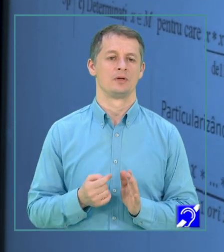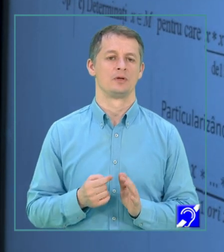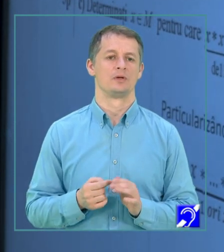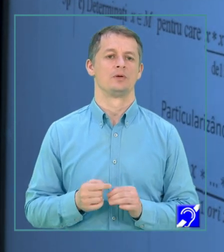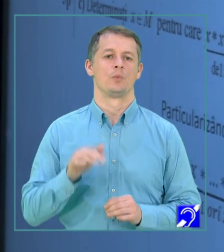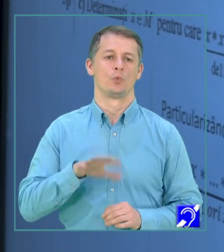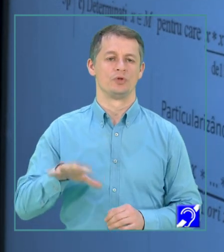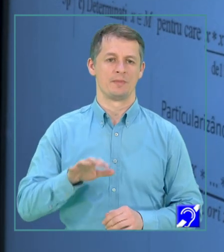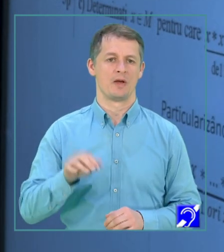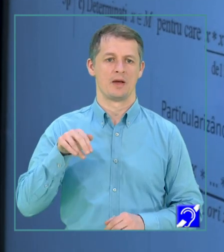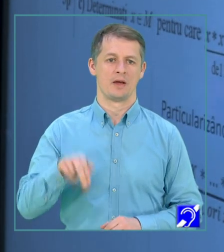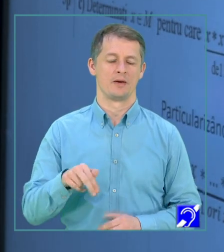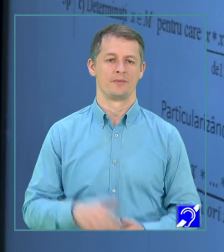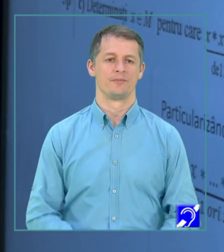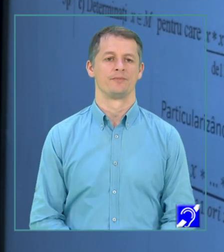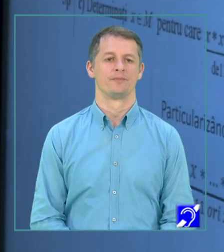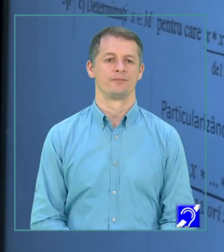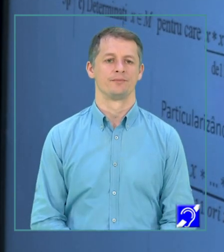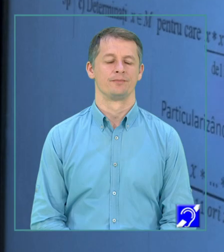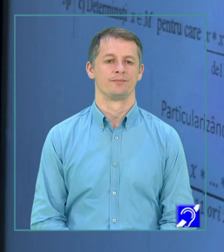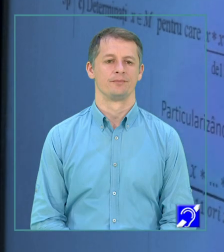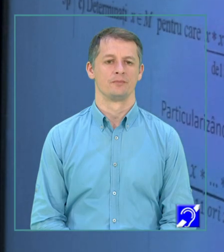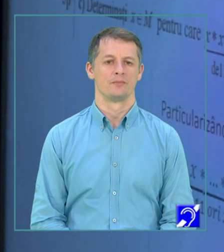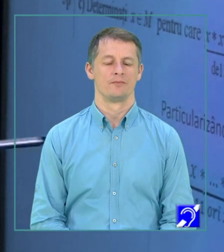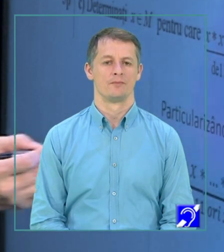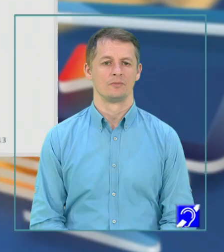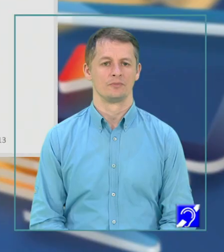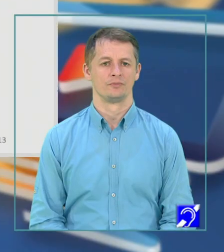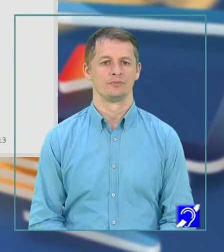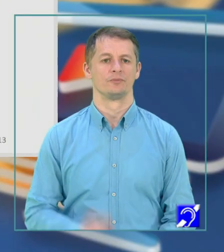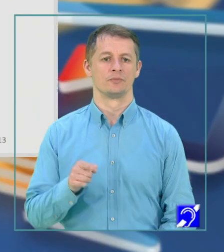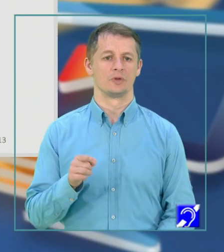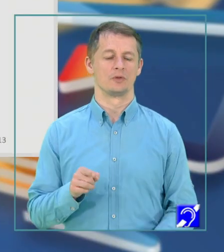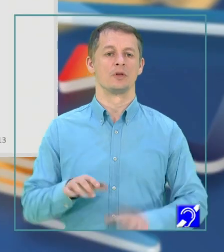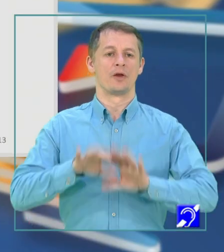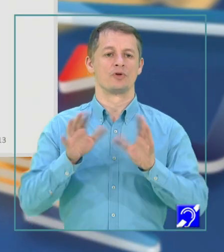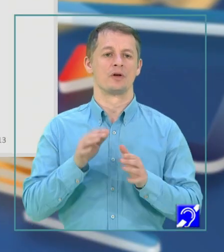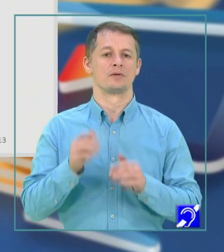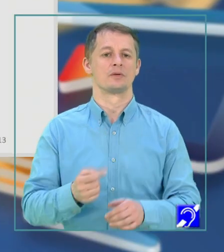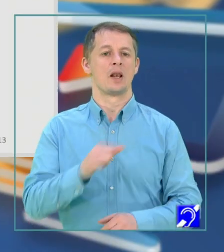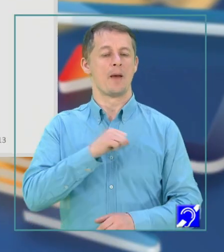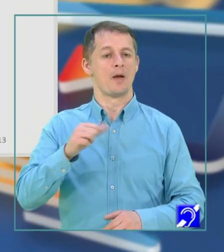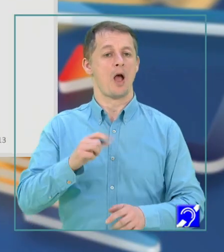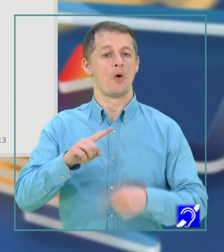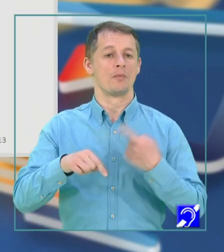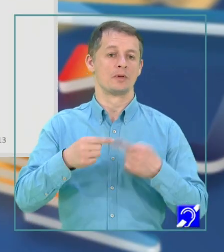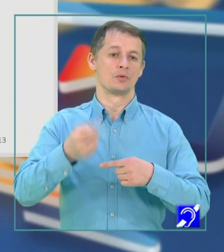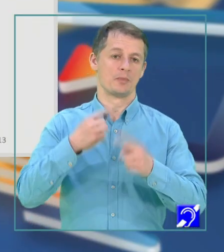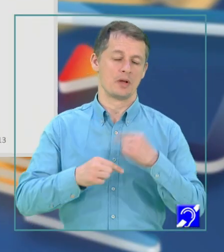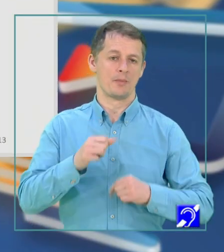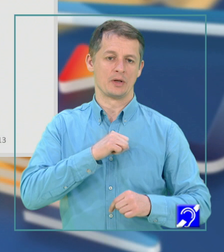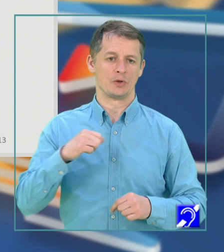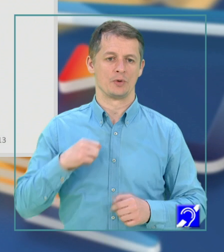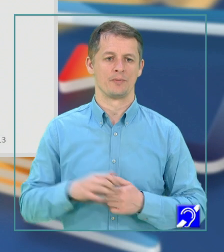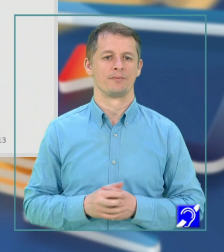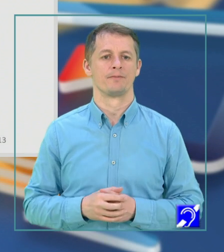N. Acum, de la general la particular. Particularizăm N egal cu 11, iar elementele X1,